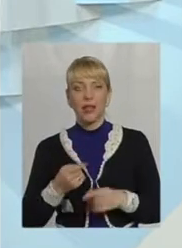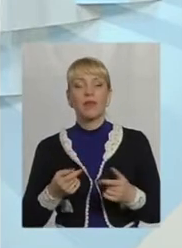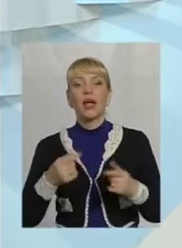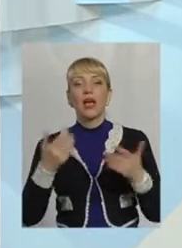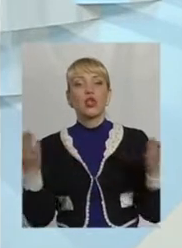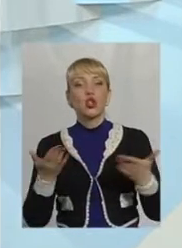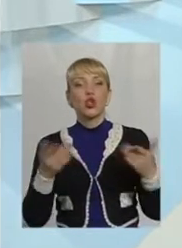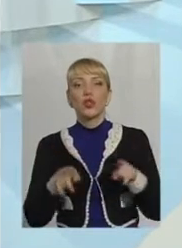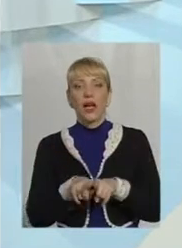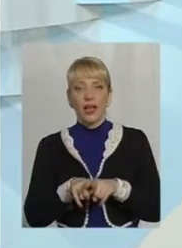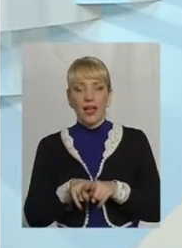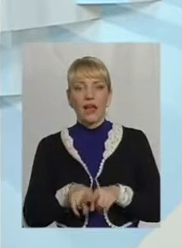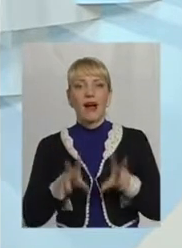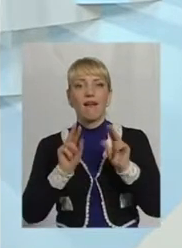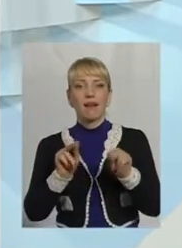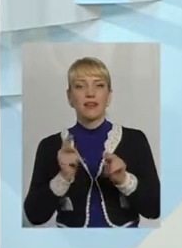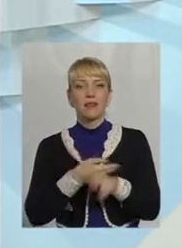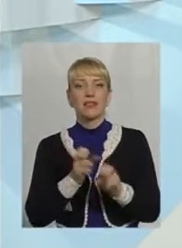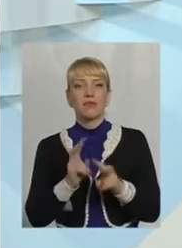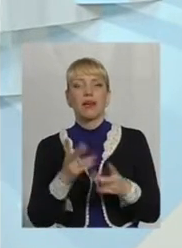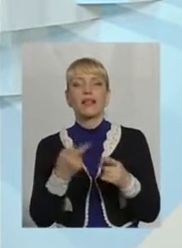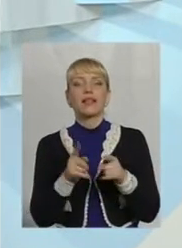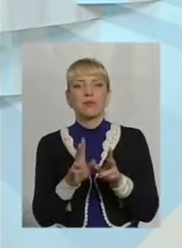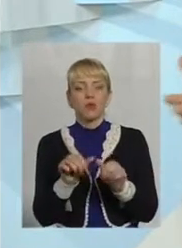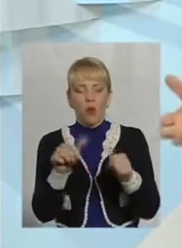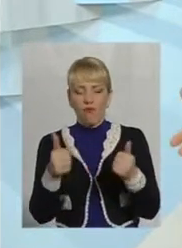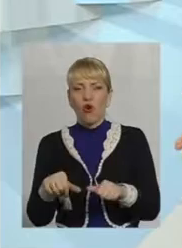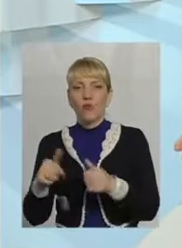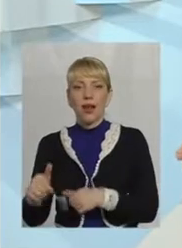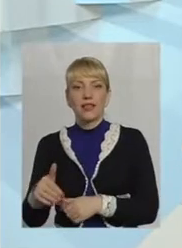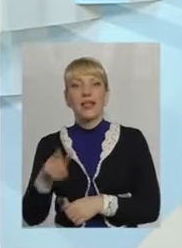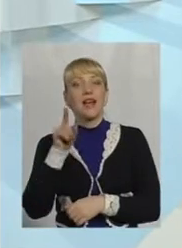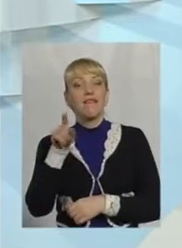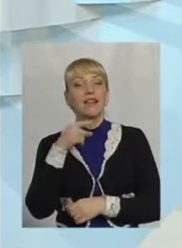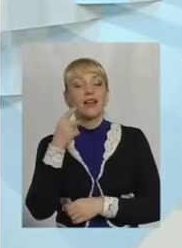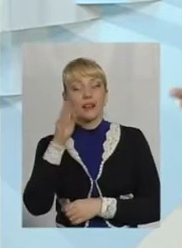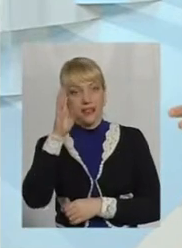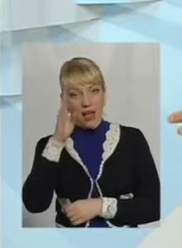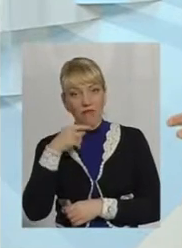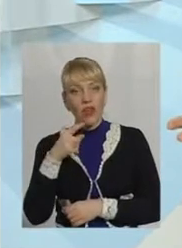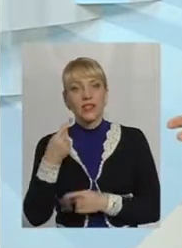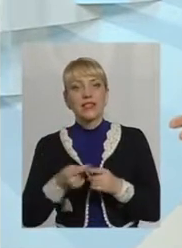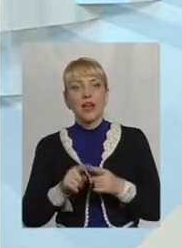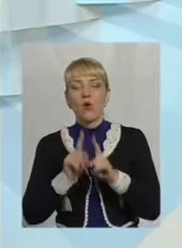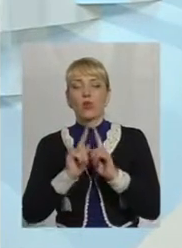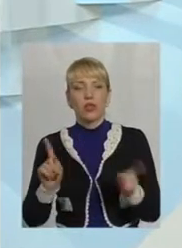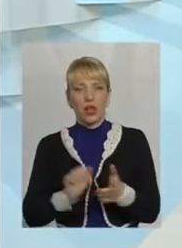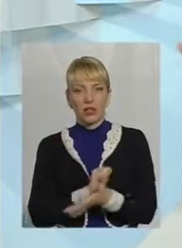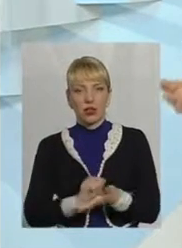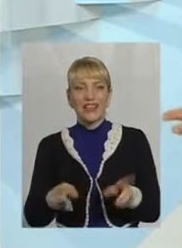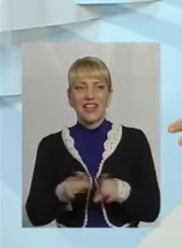таке гарантії безпеки, як вони будуть оформлятися? Він казав, що це унікальний документ,